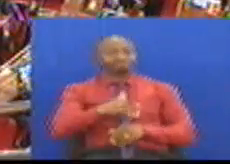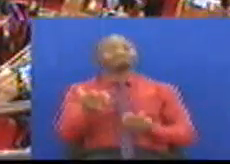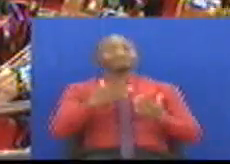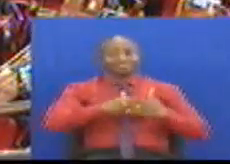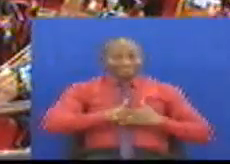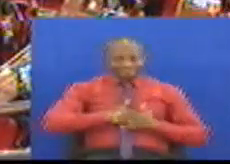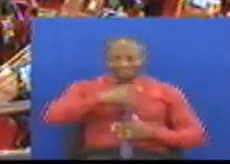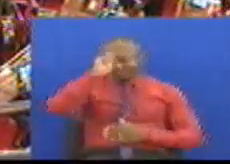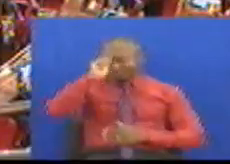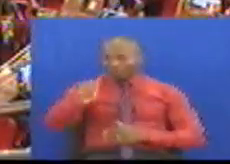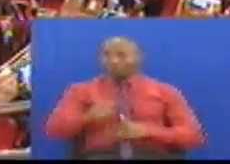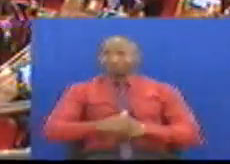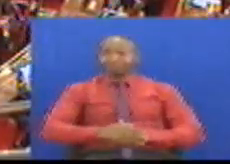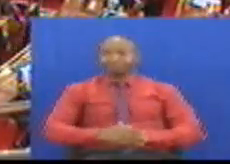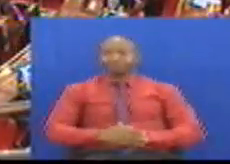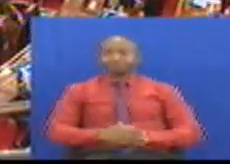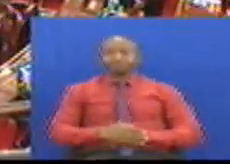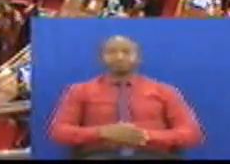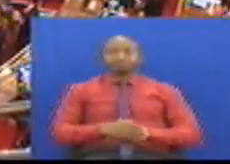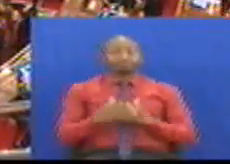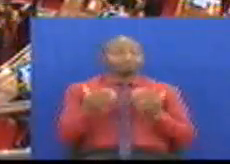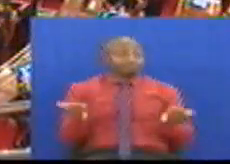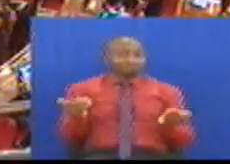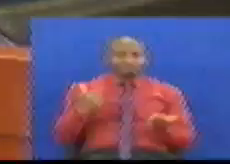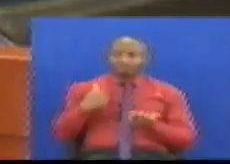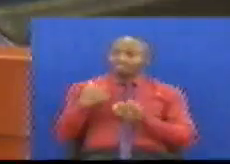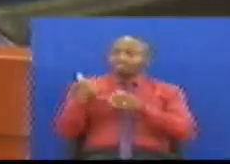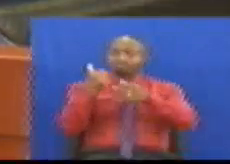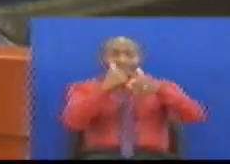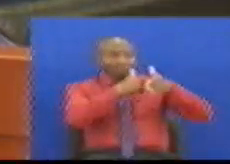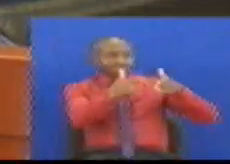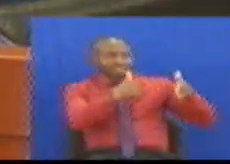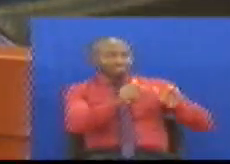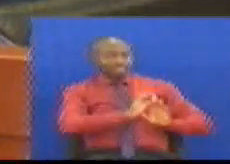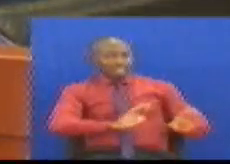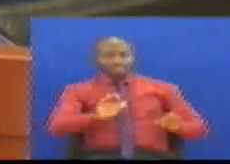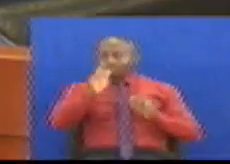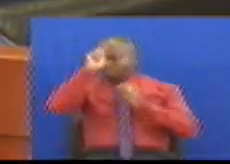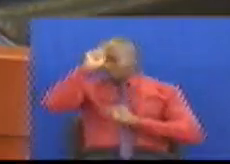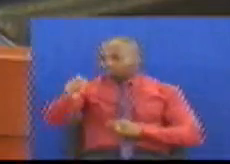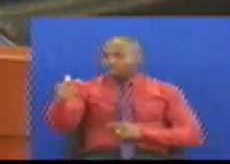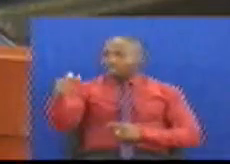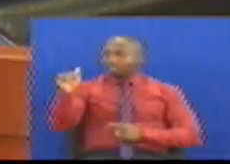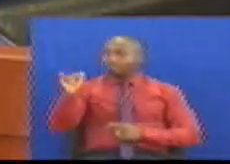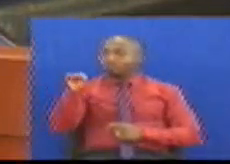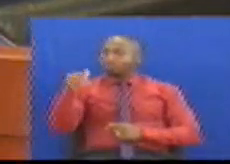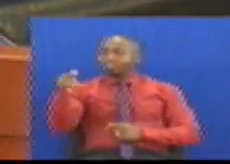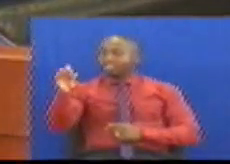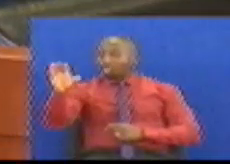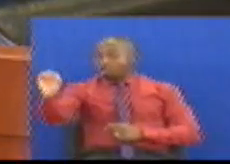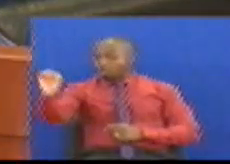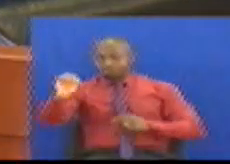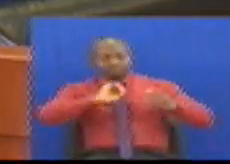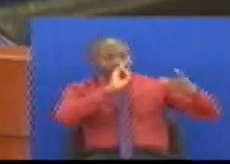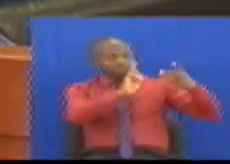naibu speaker. Asante sana. Nilikuwa nimemtaja mheshimiwa Timotheo Paul Mzava. Atafuatiwa na